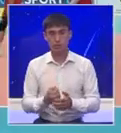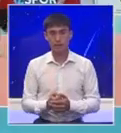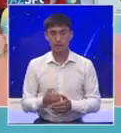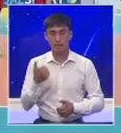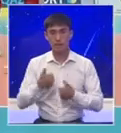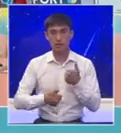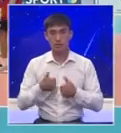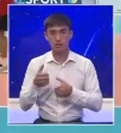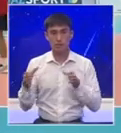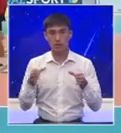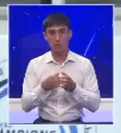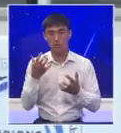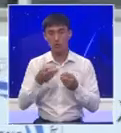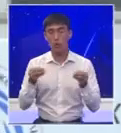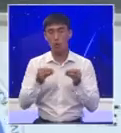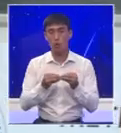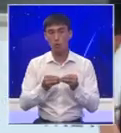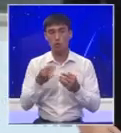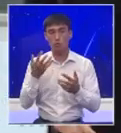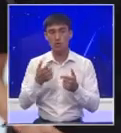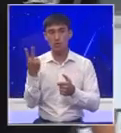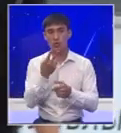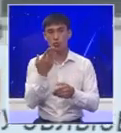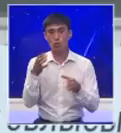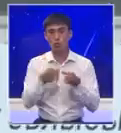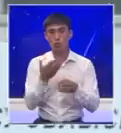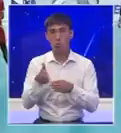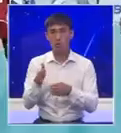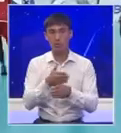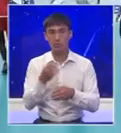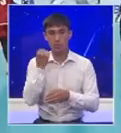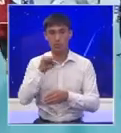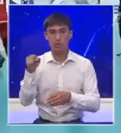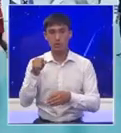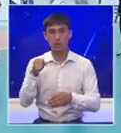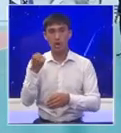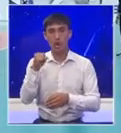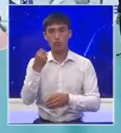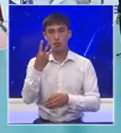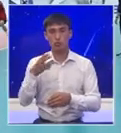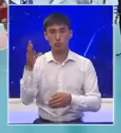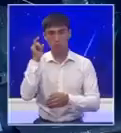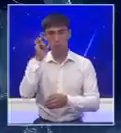Жарысқа түсіп жатқан командалар саны 10. Олар өзара екі топқа бөлінген. Жеңімпаздар мен жүлдегерлер тамыздың 3-ші күні белгілі